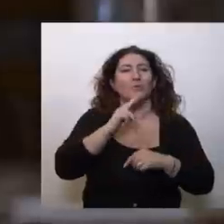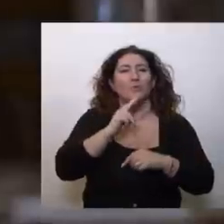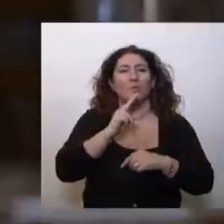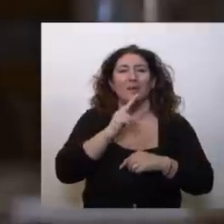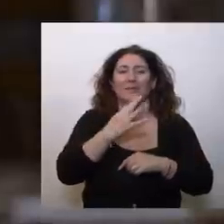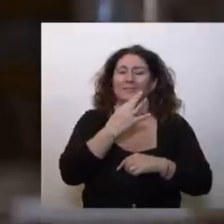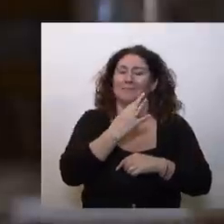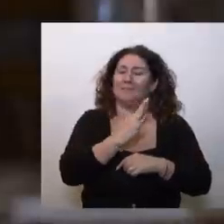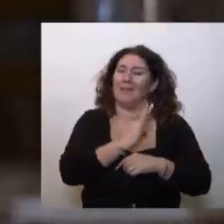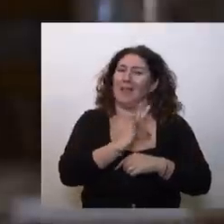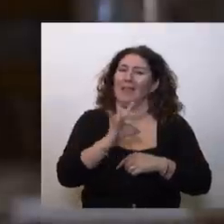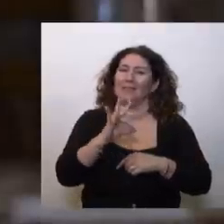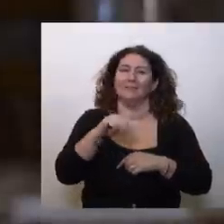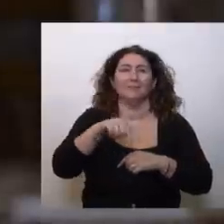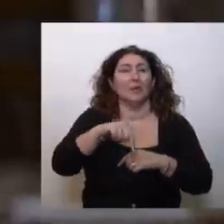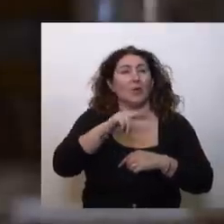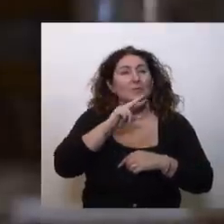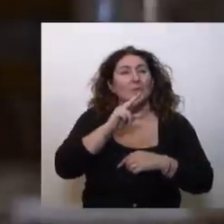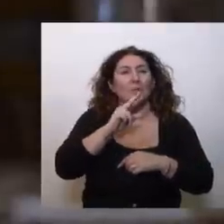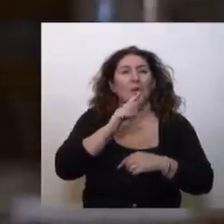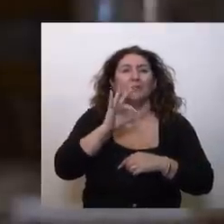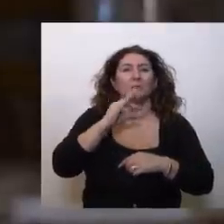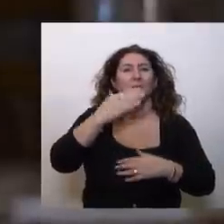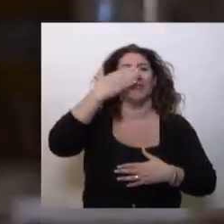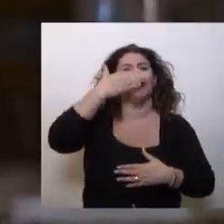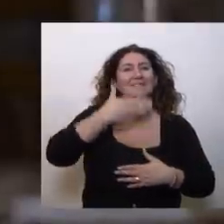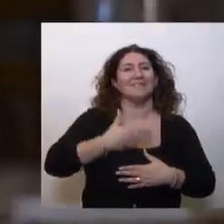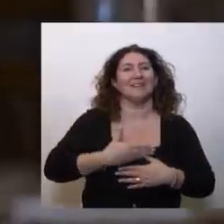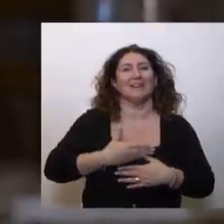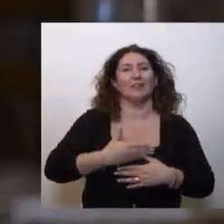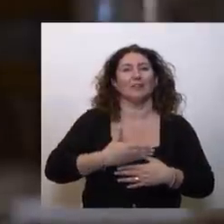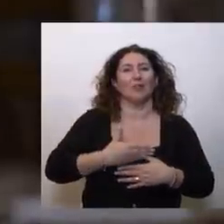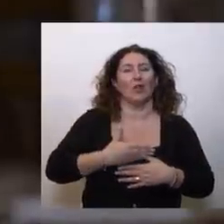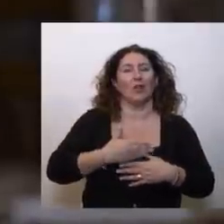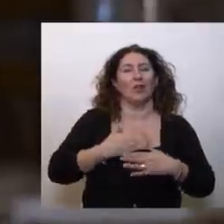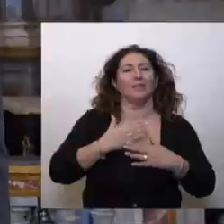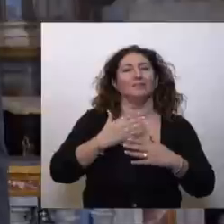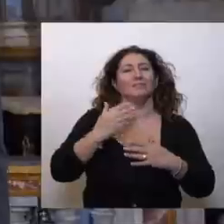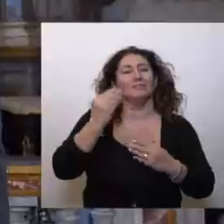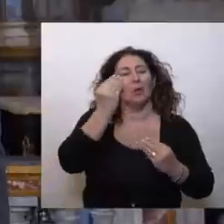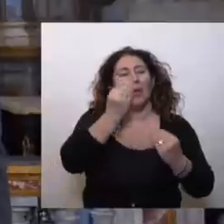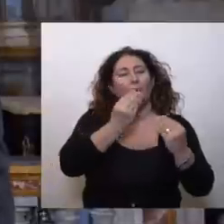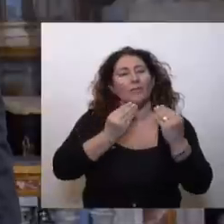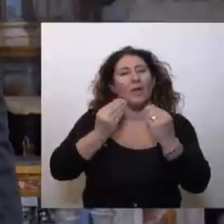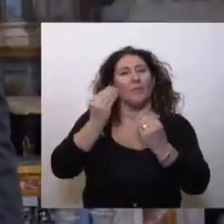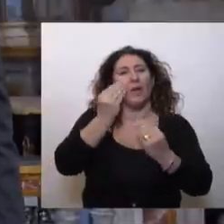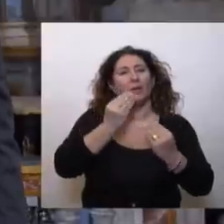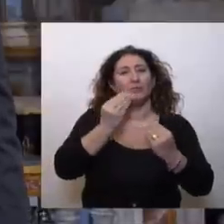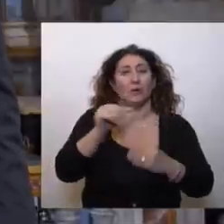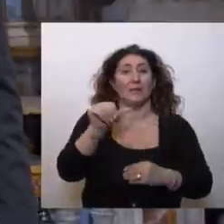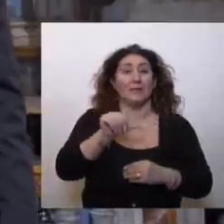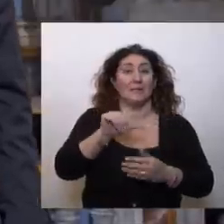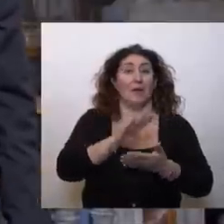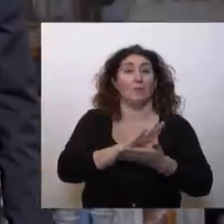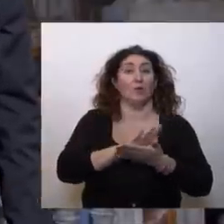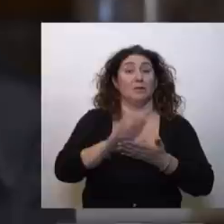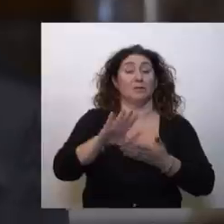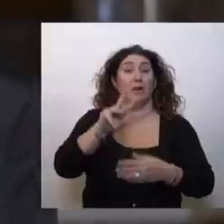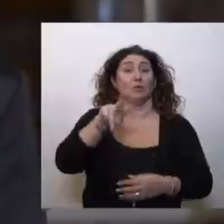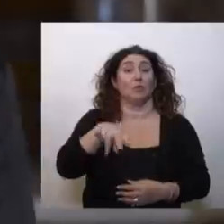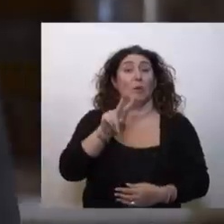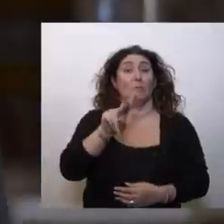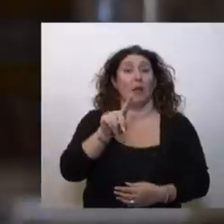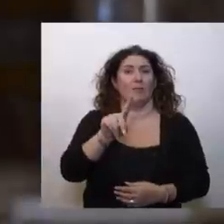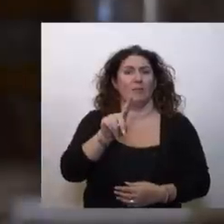la contemplazione della Sindone nel Sabato Santo 2021. Perché una contemplazione della